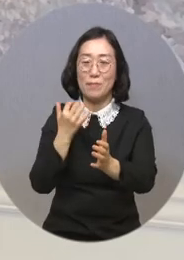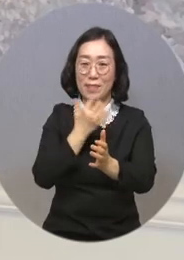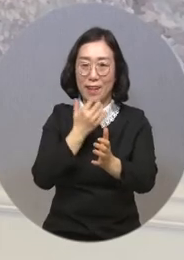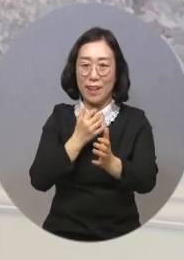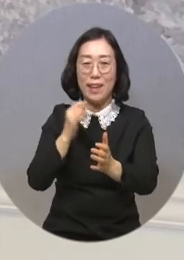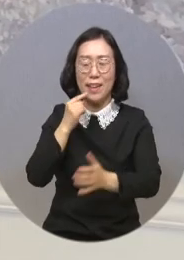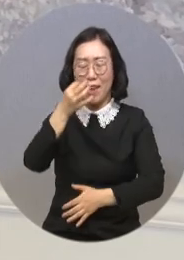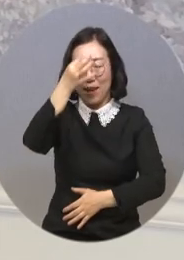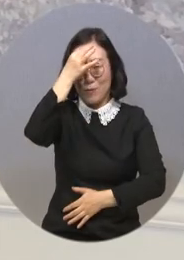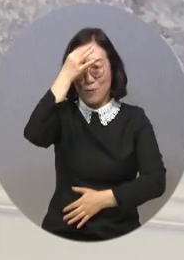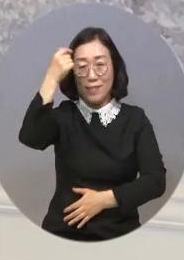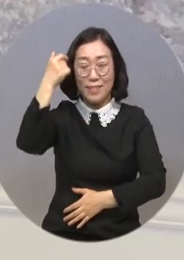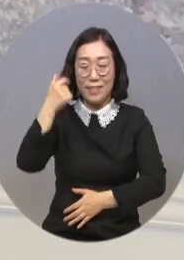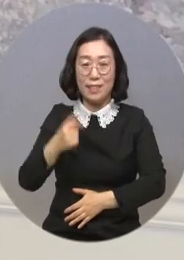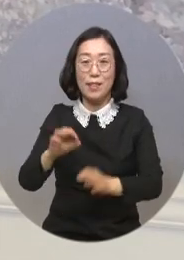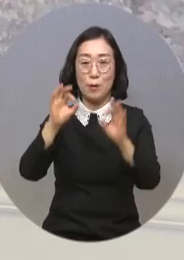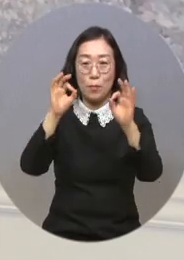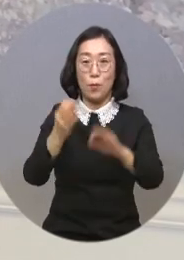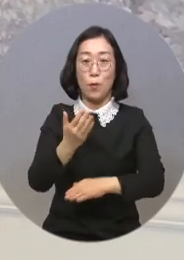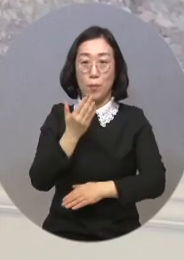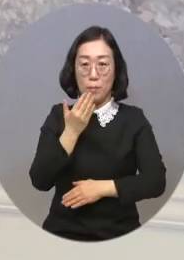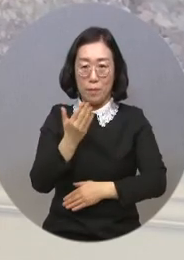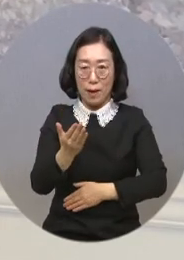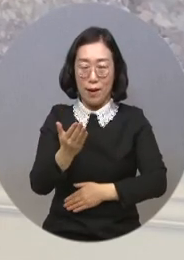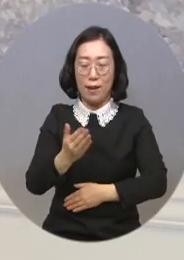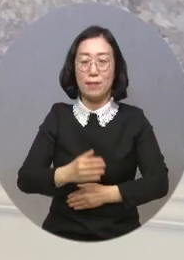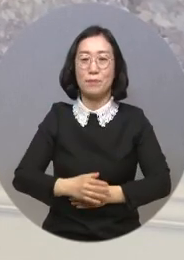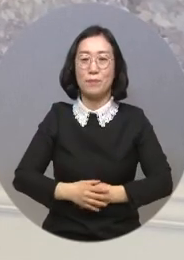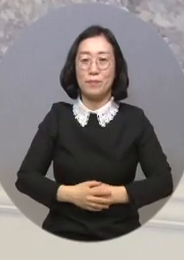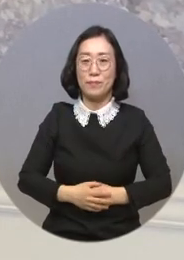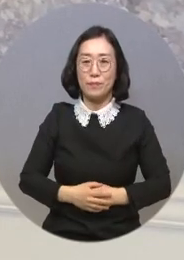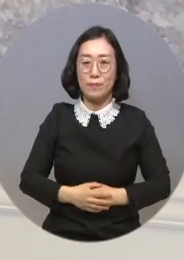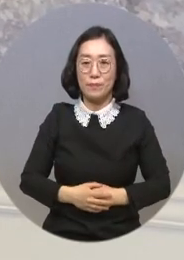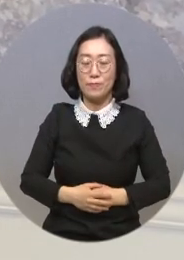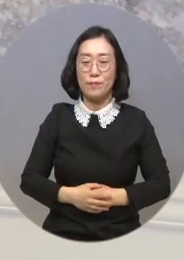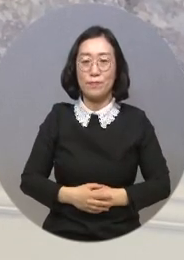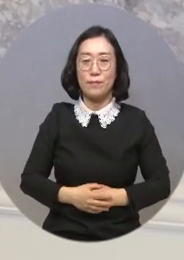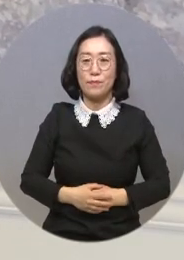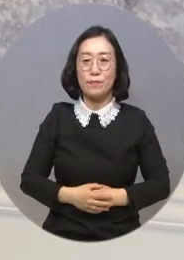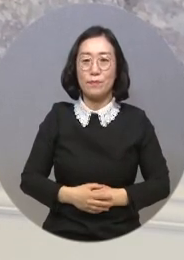진한 예술의 향기를 전해주고 있습니다. 복지TV 뉴스 이소영입니다.